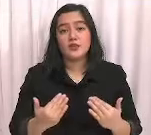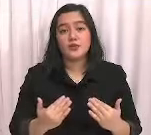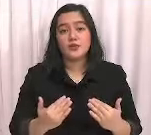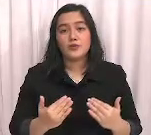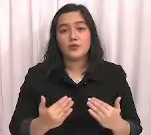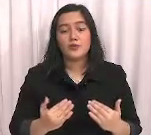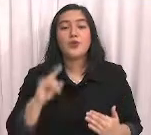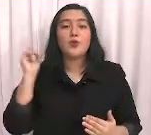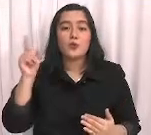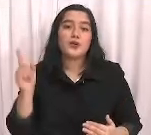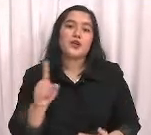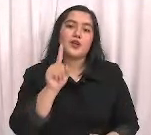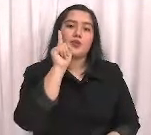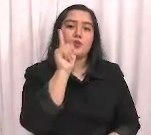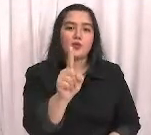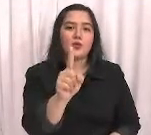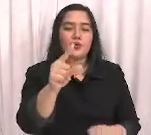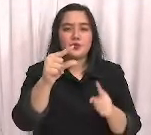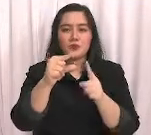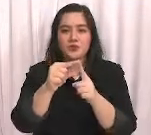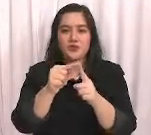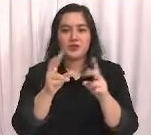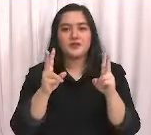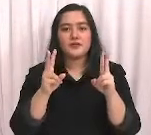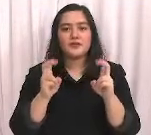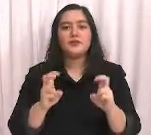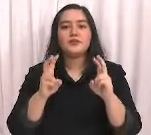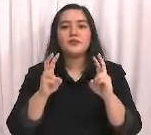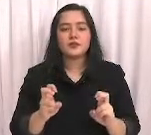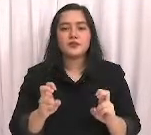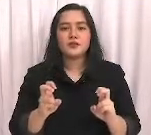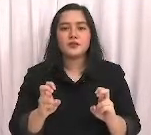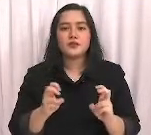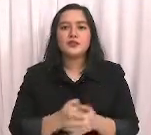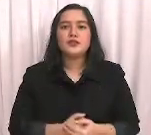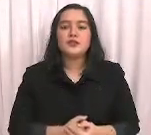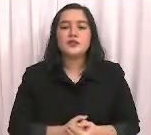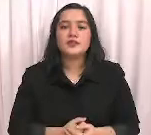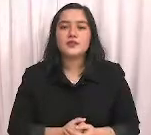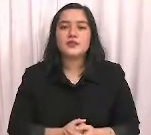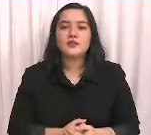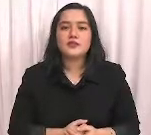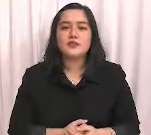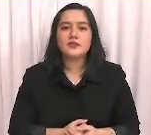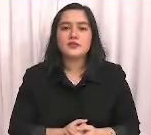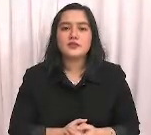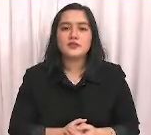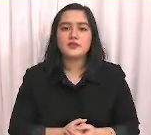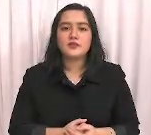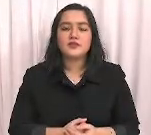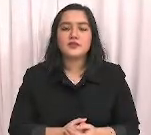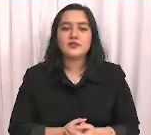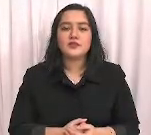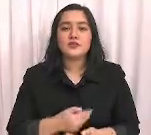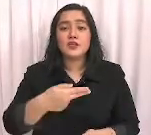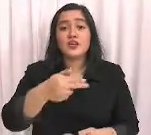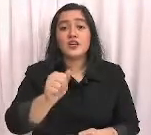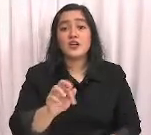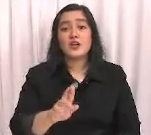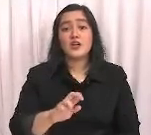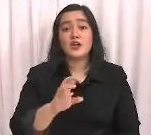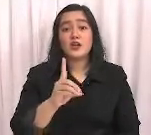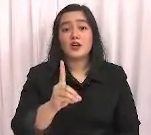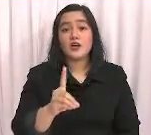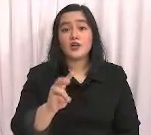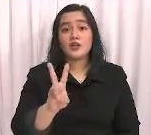pagsisikap, darating ka doon sa tinatawag nating kasipagan. Diba? So, itong mga bagay nito is more on